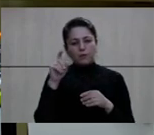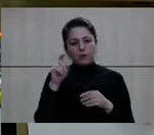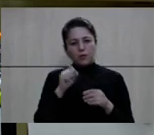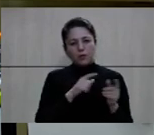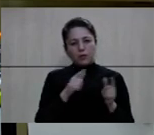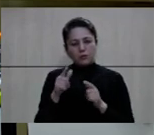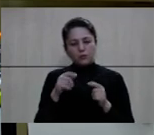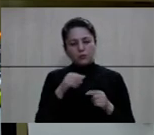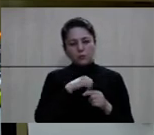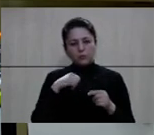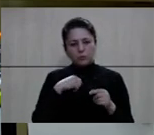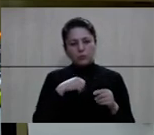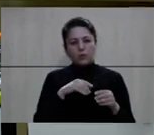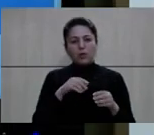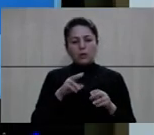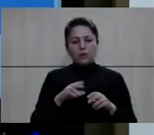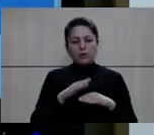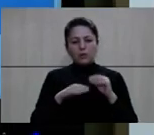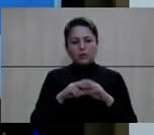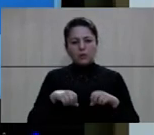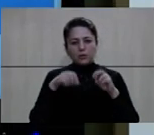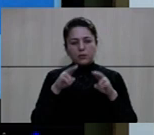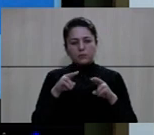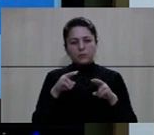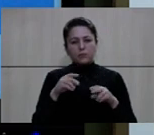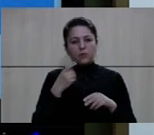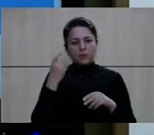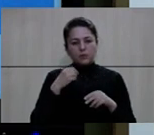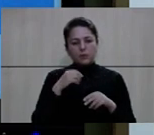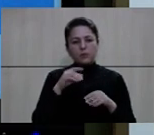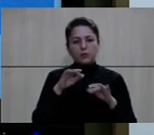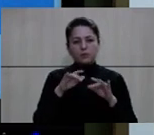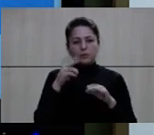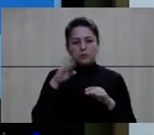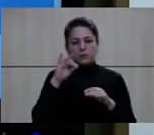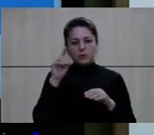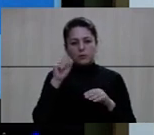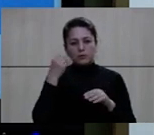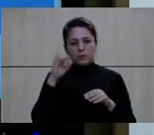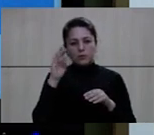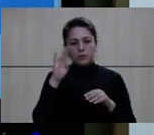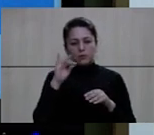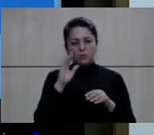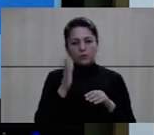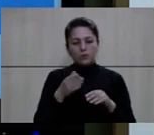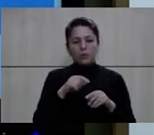bo'lgan mutaxassislarimiz, ya'ni kasb egalarimiz kompyuter dizaynerlari hisoblanishadi. O'rinda shu ushbu